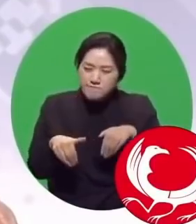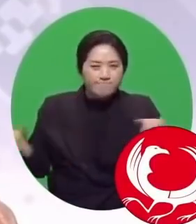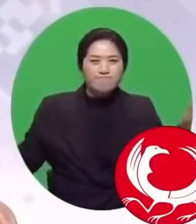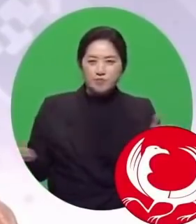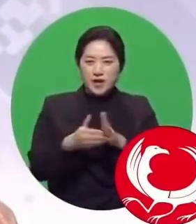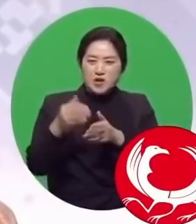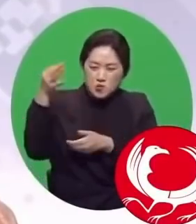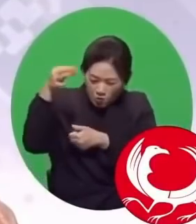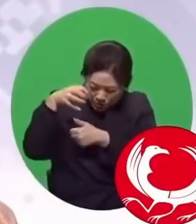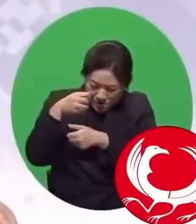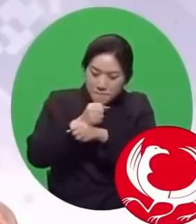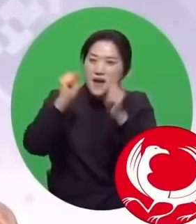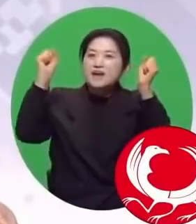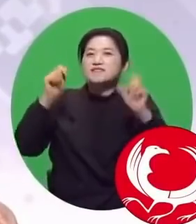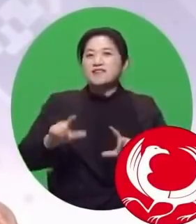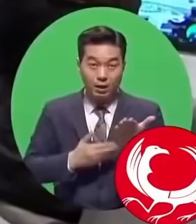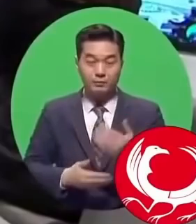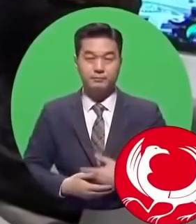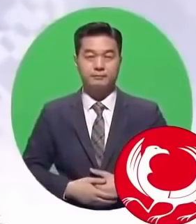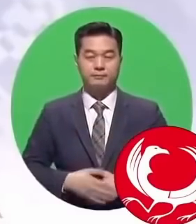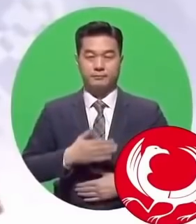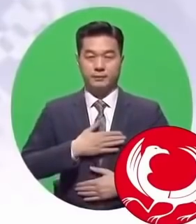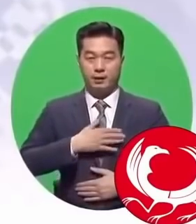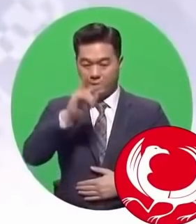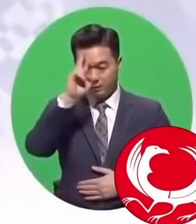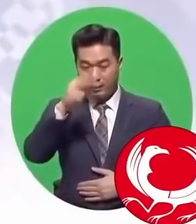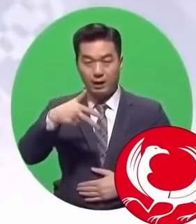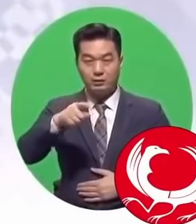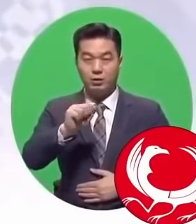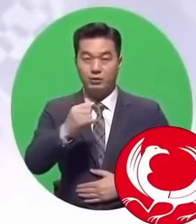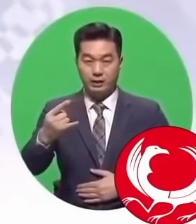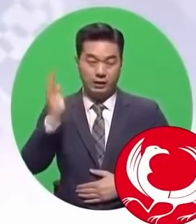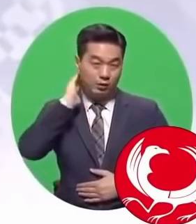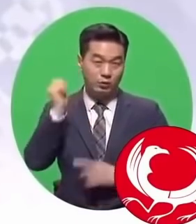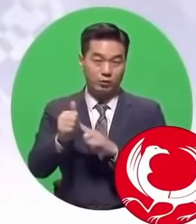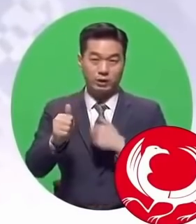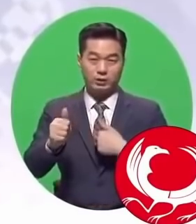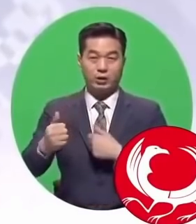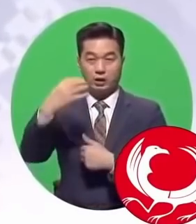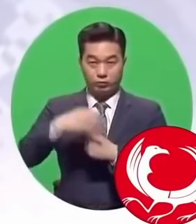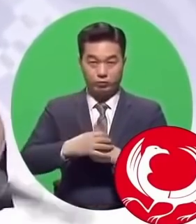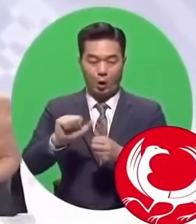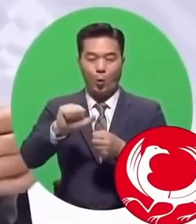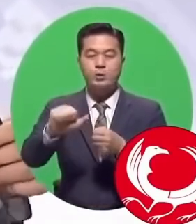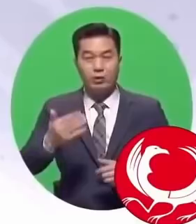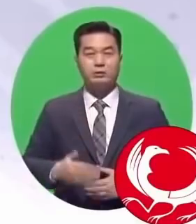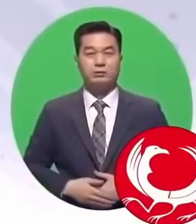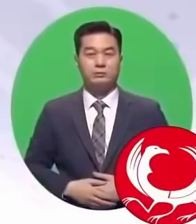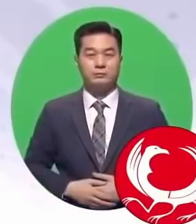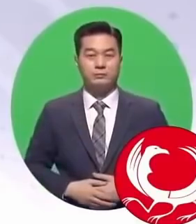않고 돈으로부터 해방되는 날입니다. 박정희 대통령이 저에게 준 50년 된